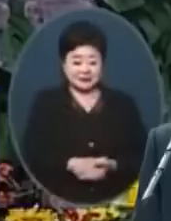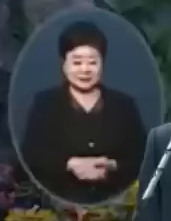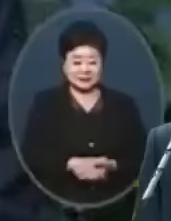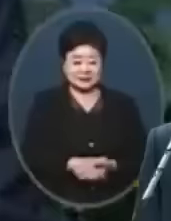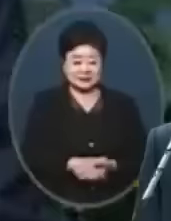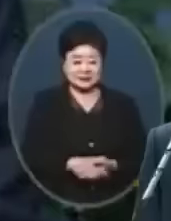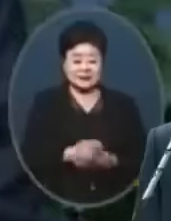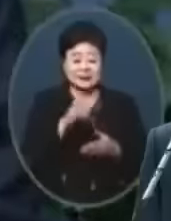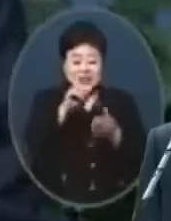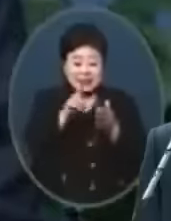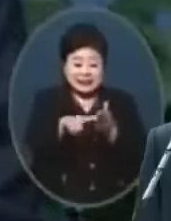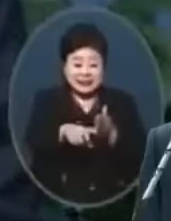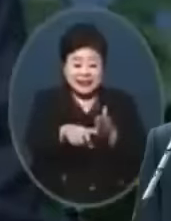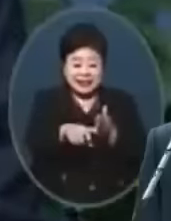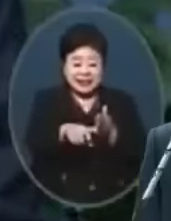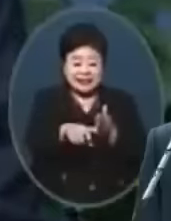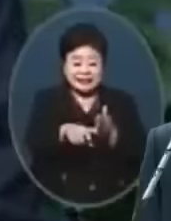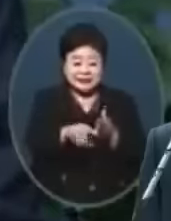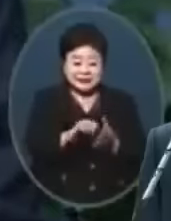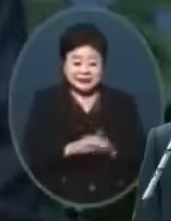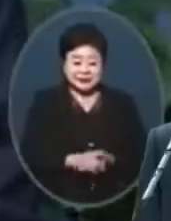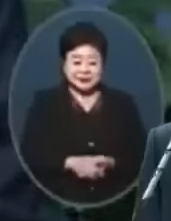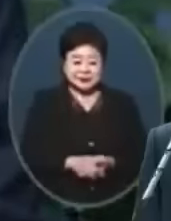그 당시에